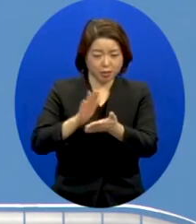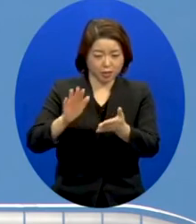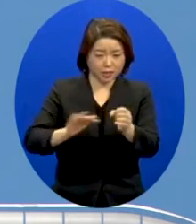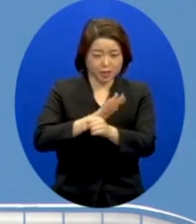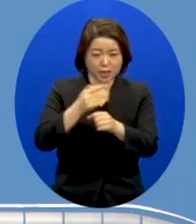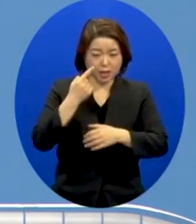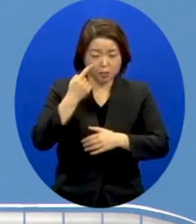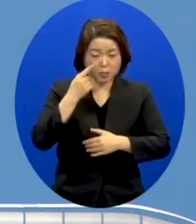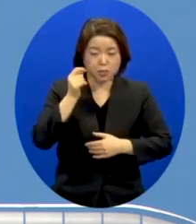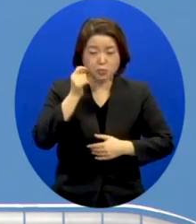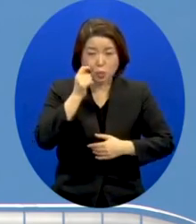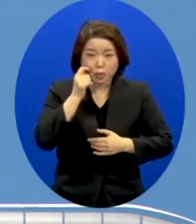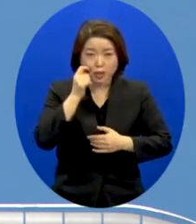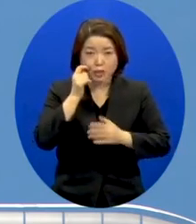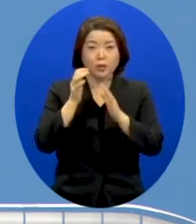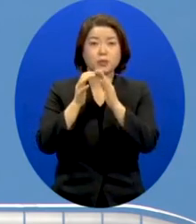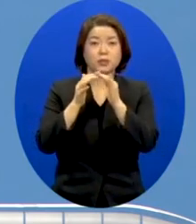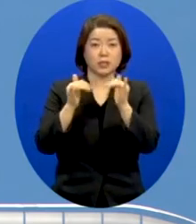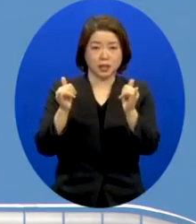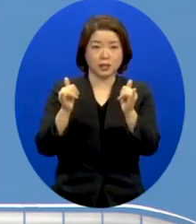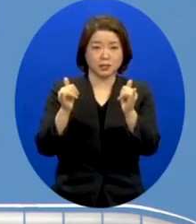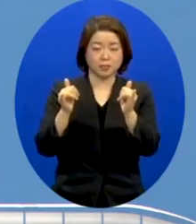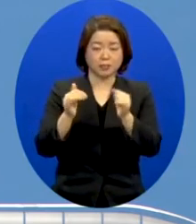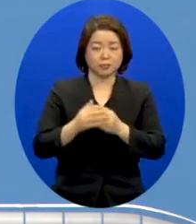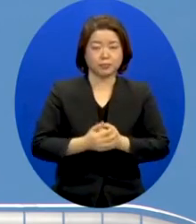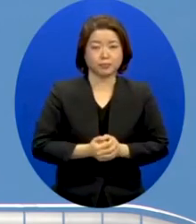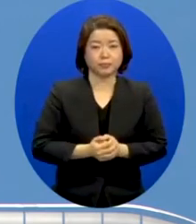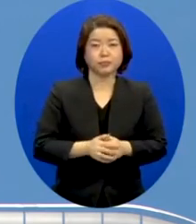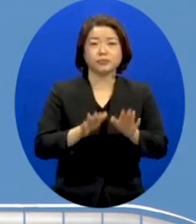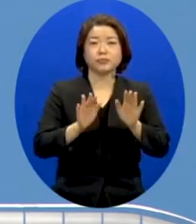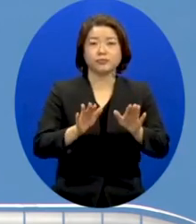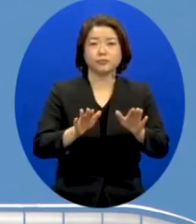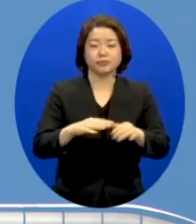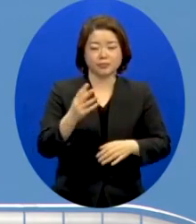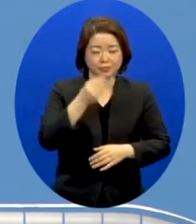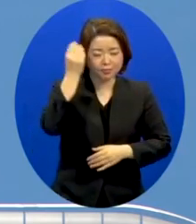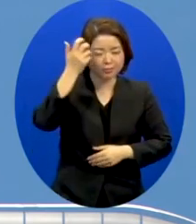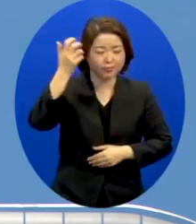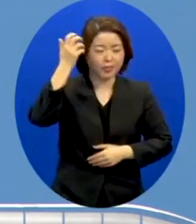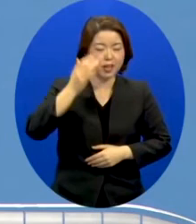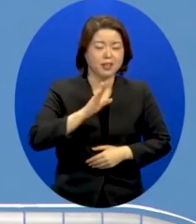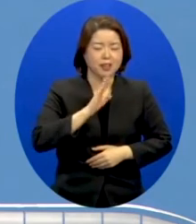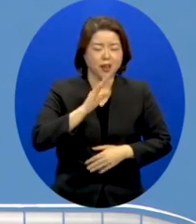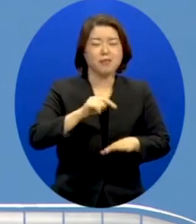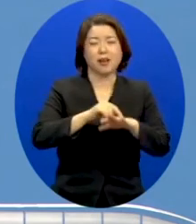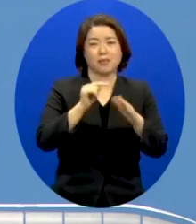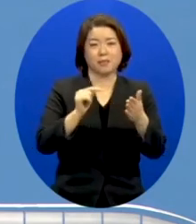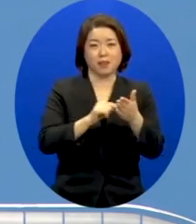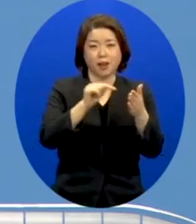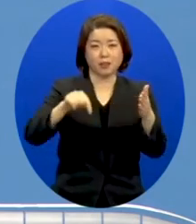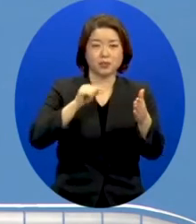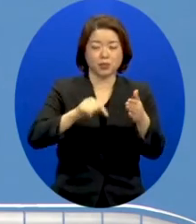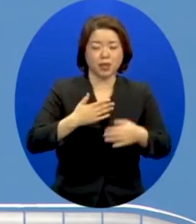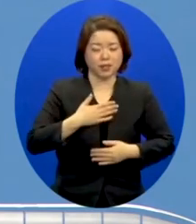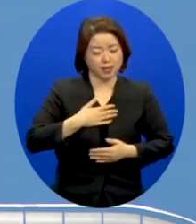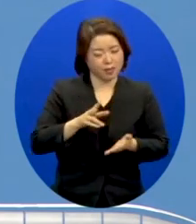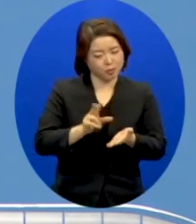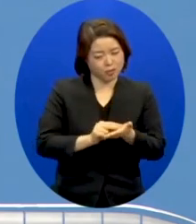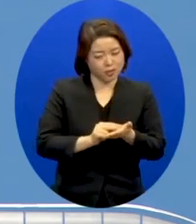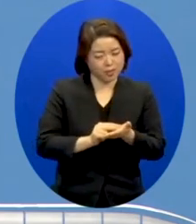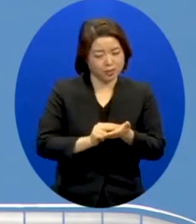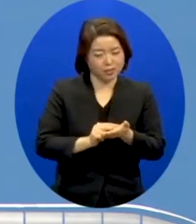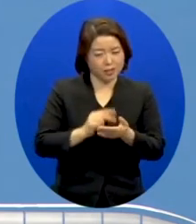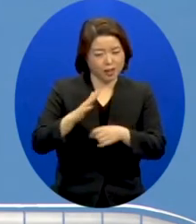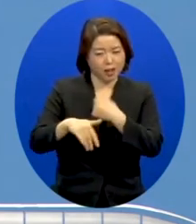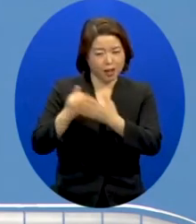살았다 고 생각하시면 되요 그런데 오늘 성령께서 정말 마음에 아내 문제는 하나님을